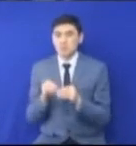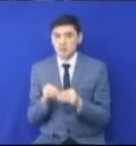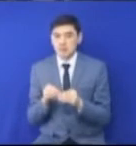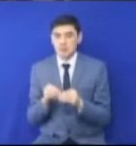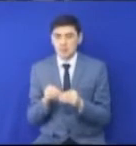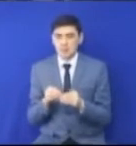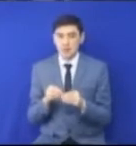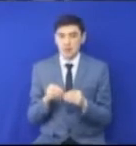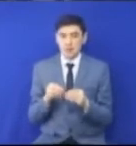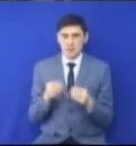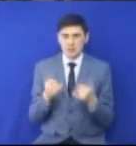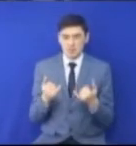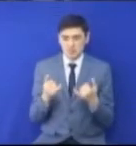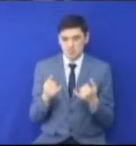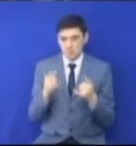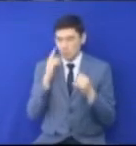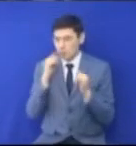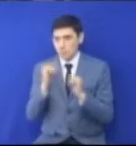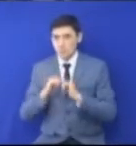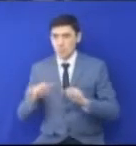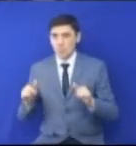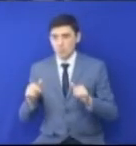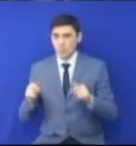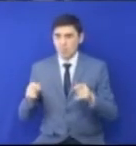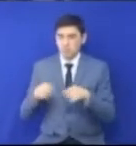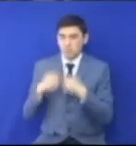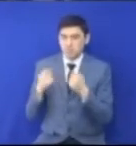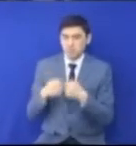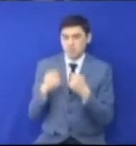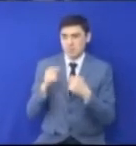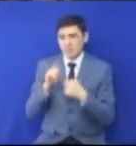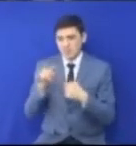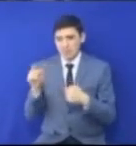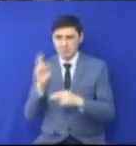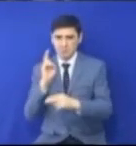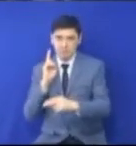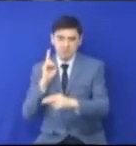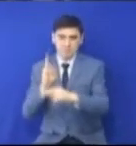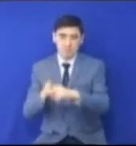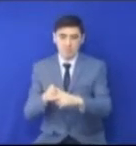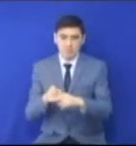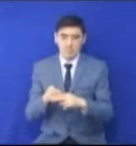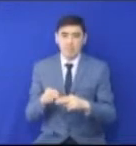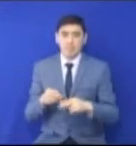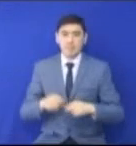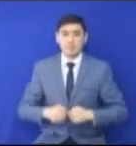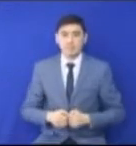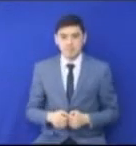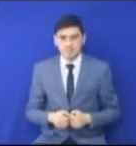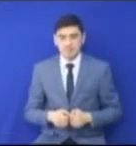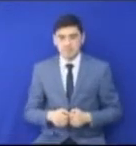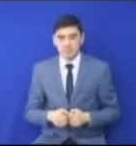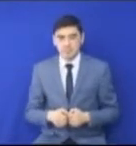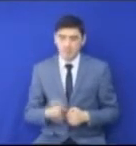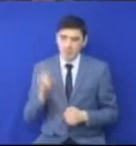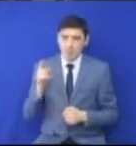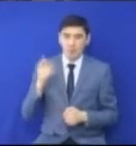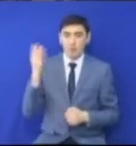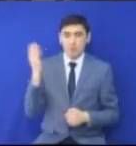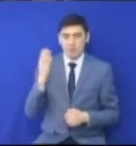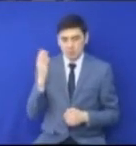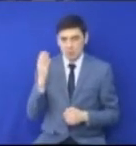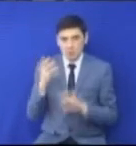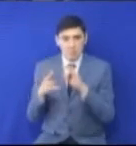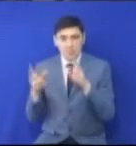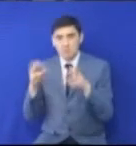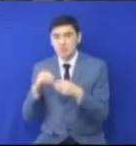қазіргі жаһан дертіне айналған терроризммен күресуге және оны алдын алуға түсінері сөзсіз. Бұл фильм